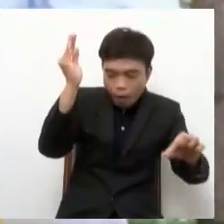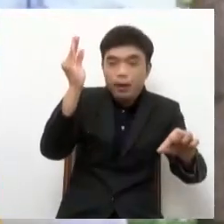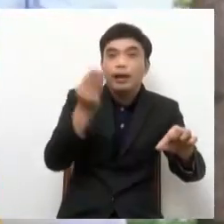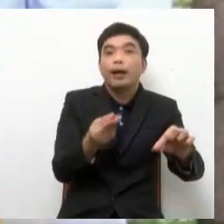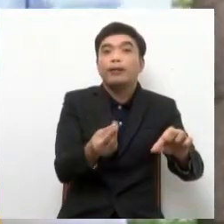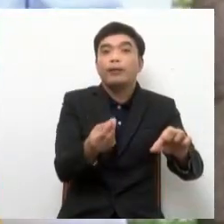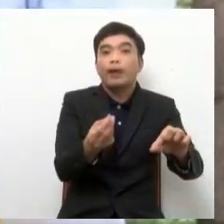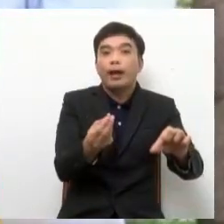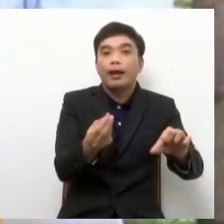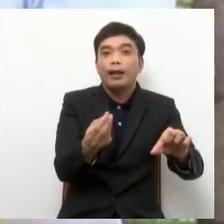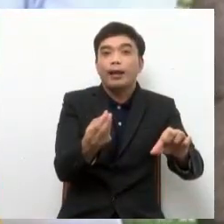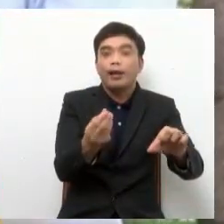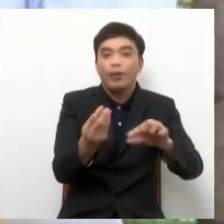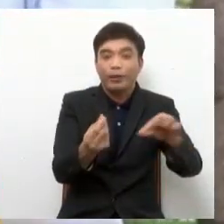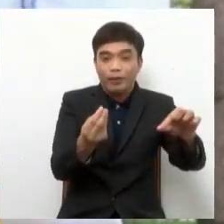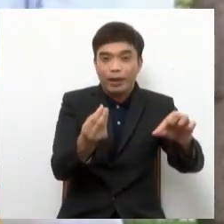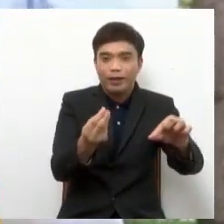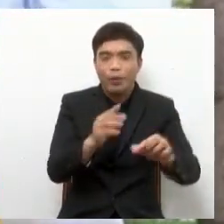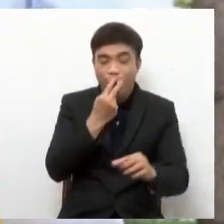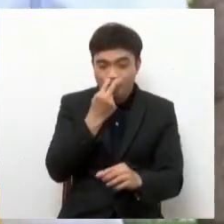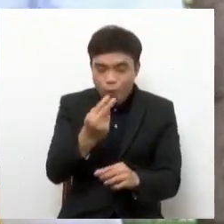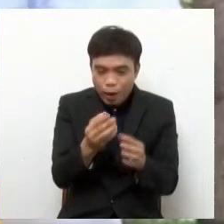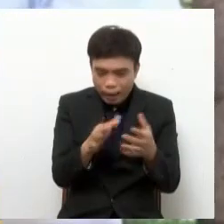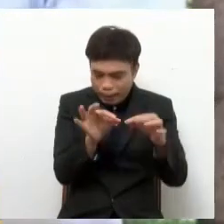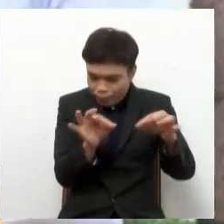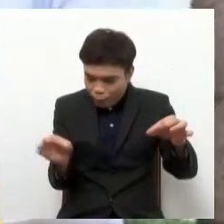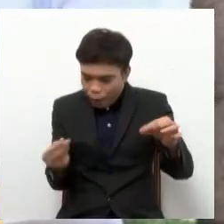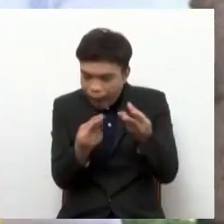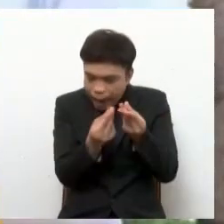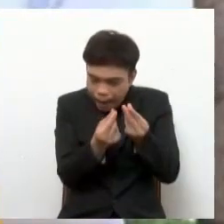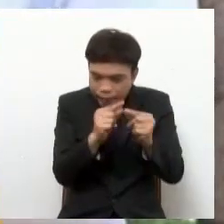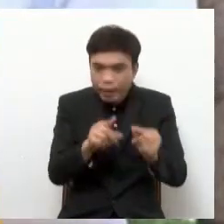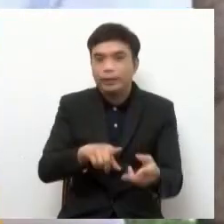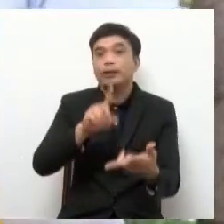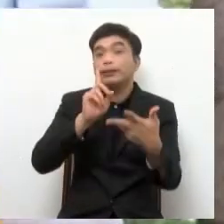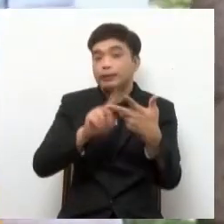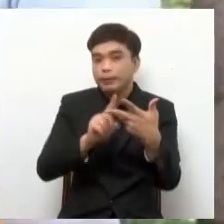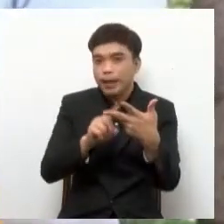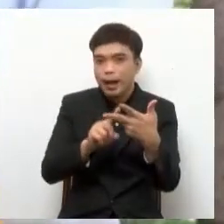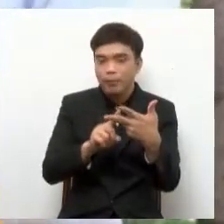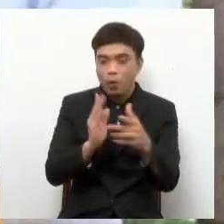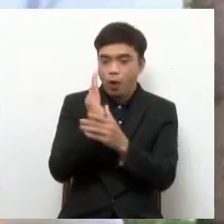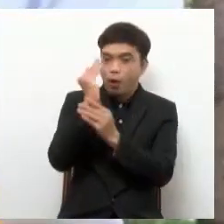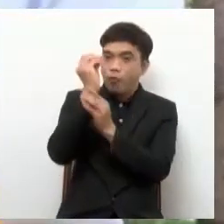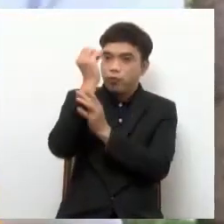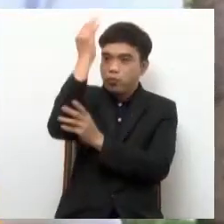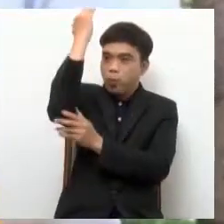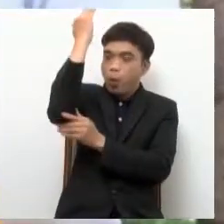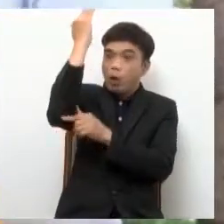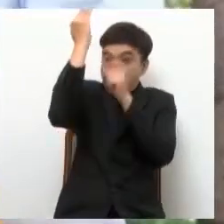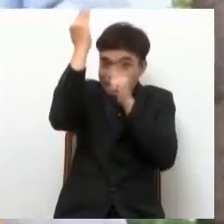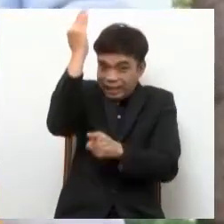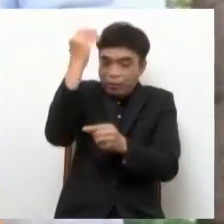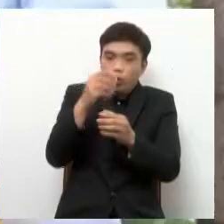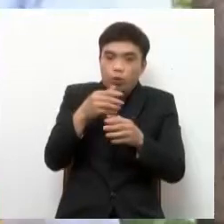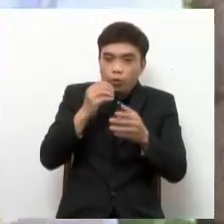ของเงาของไม้แบบว่าเงายาวเท่าไหร่3วัดเงาของต้นไม้จริงว่าต้นไม้จริ